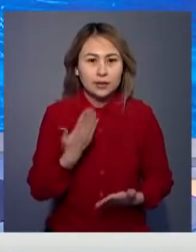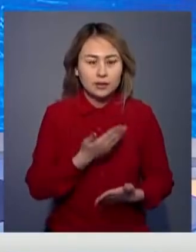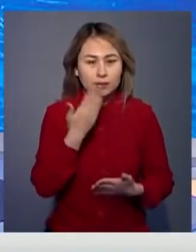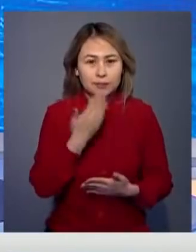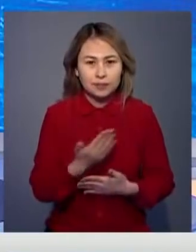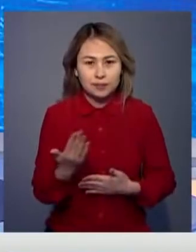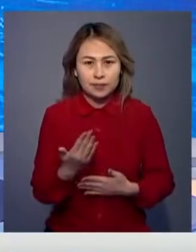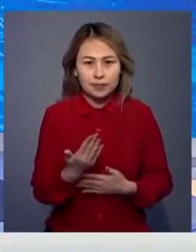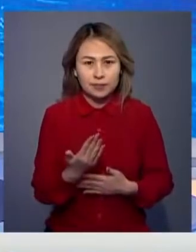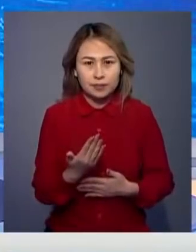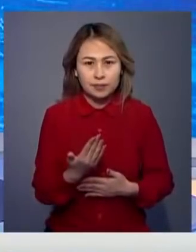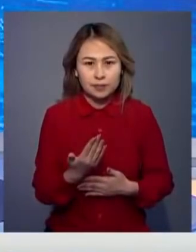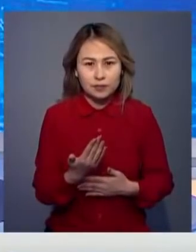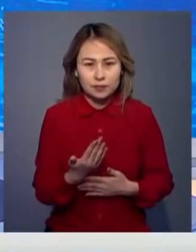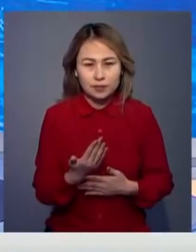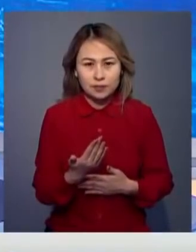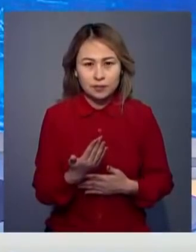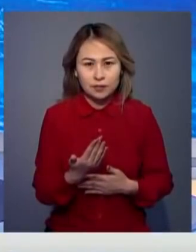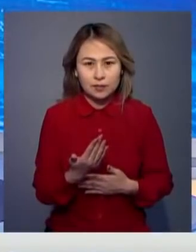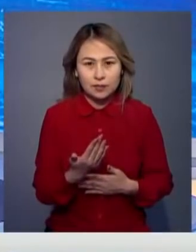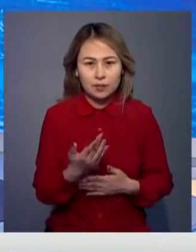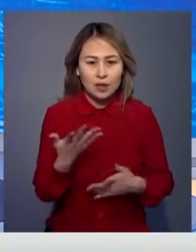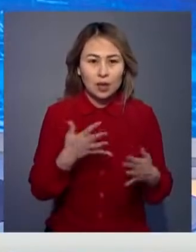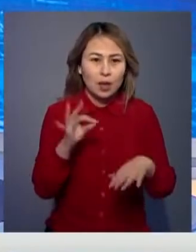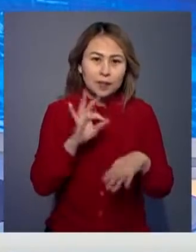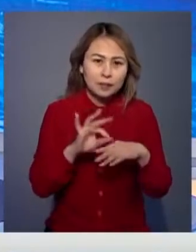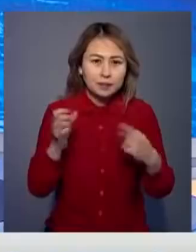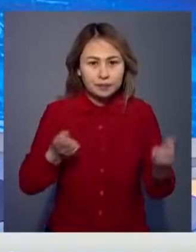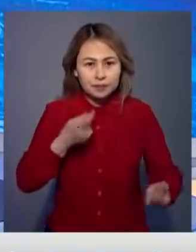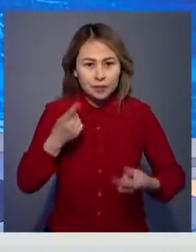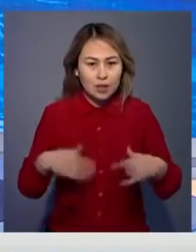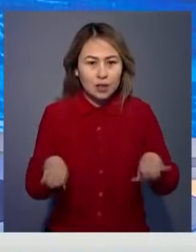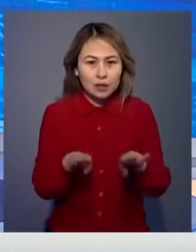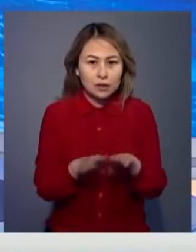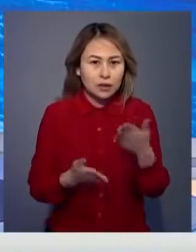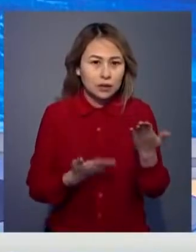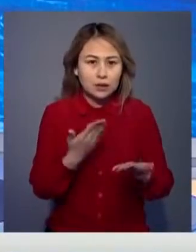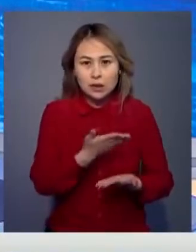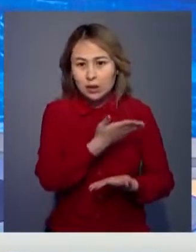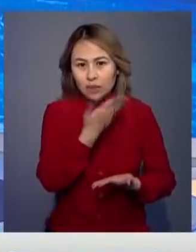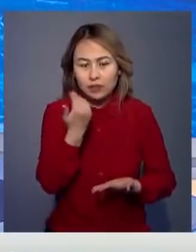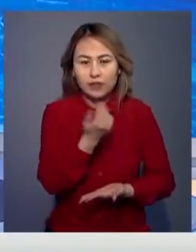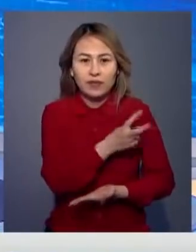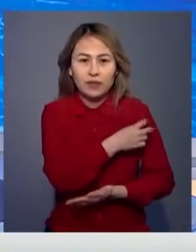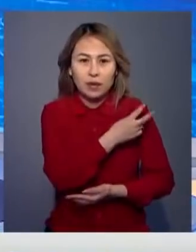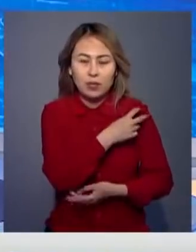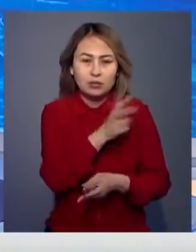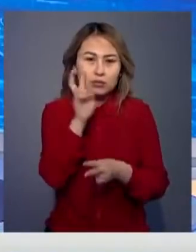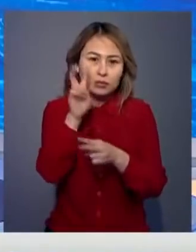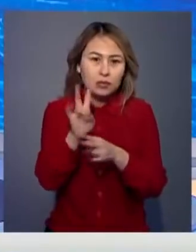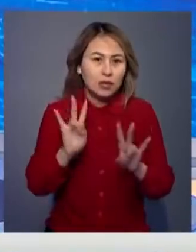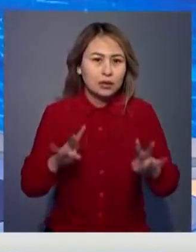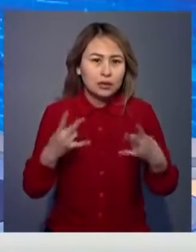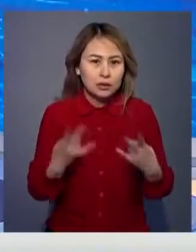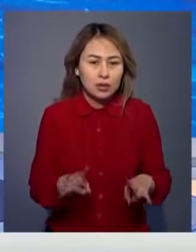сіздердің жаңағы дерттің ешқандай белгілері болмаса, онда дәрігерге жүгінудің де қажеті